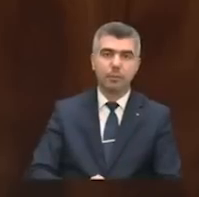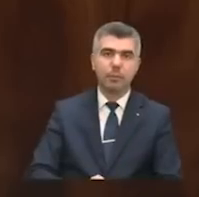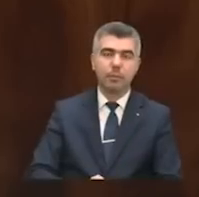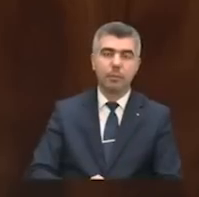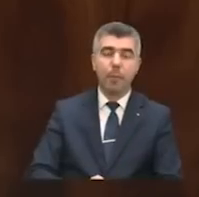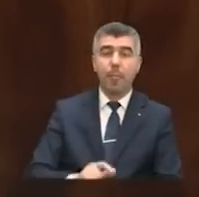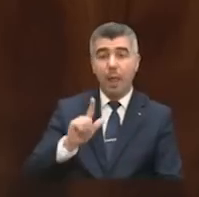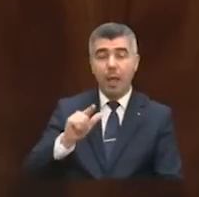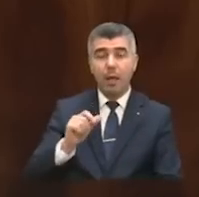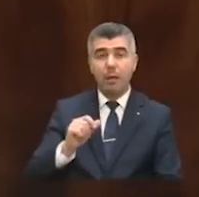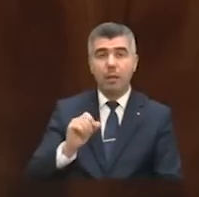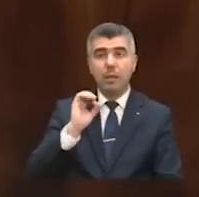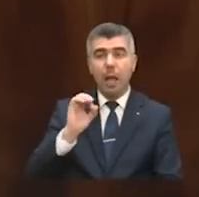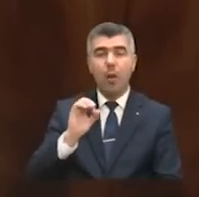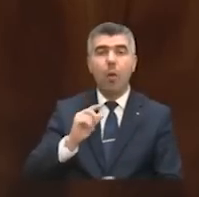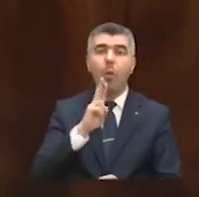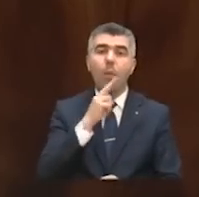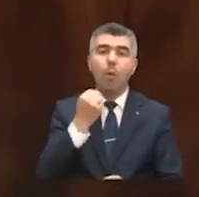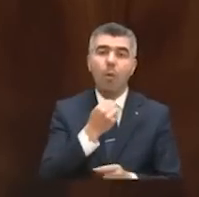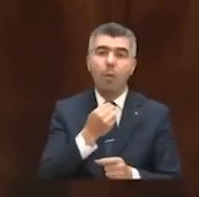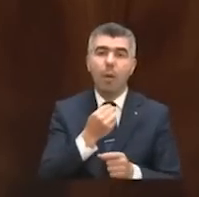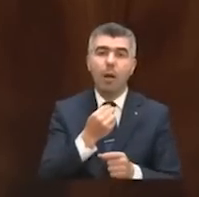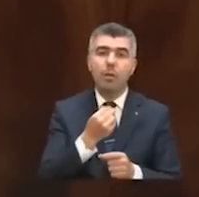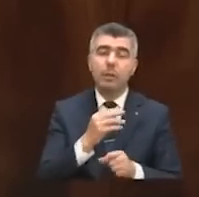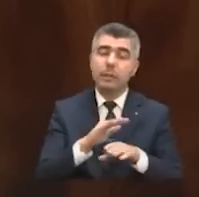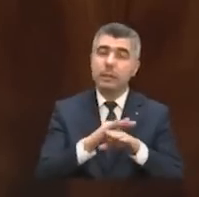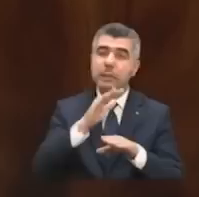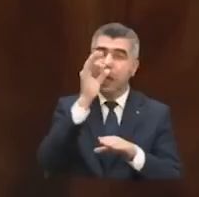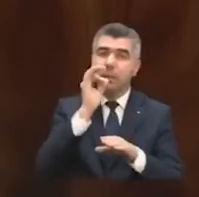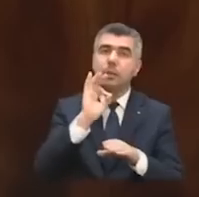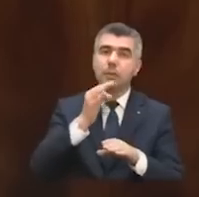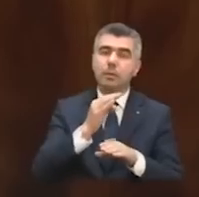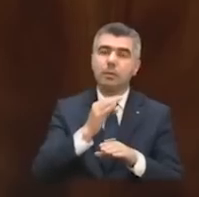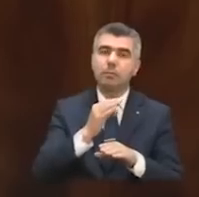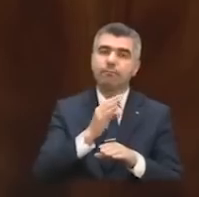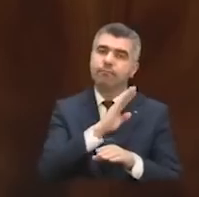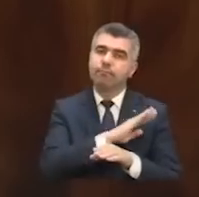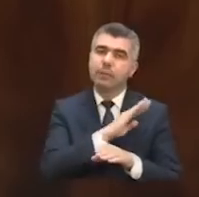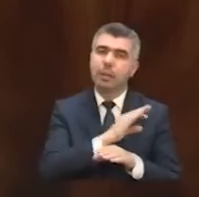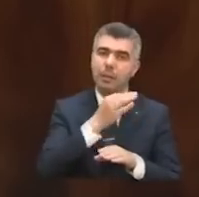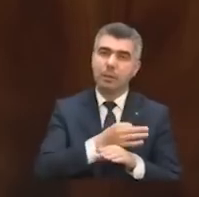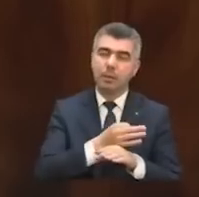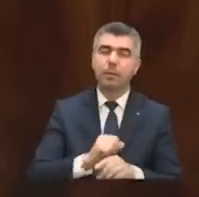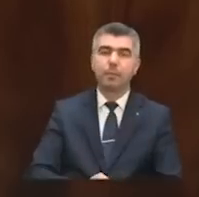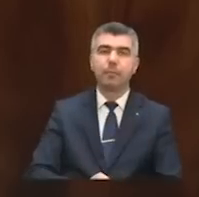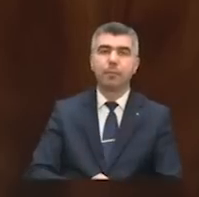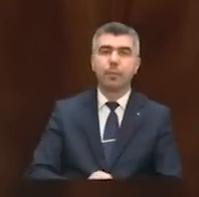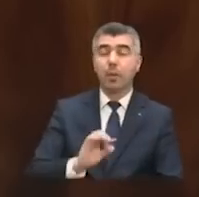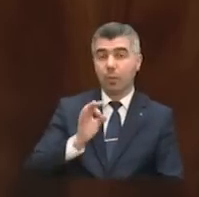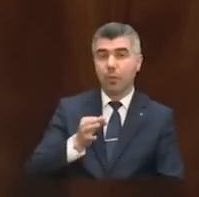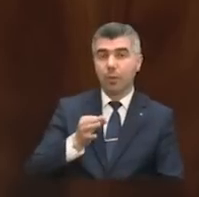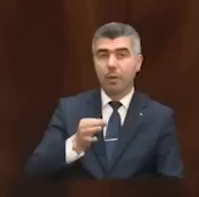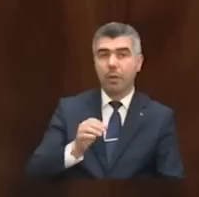أحيانا كتكون عندها كلفة سياسية احنا مستعدين نتحملوها، حيث عندنا الثقة